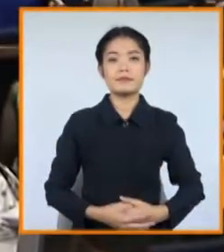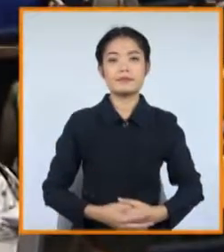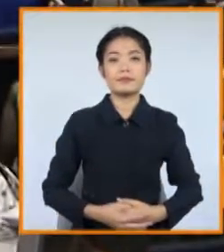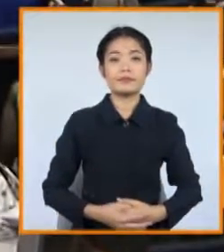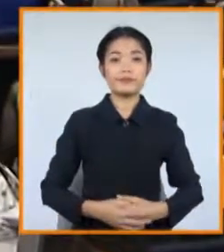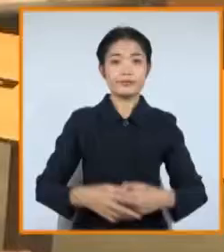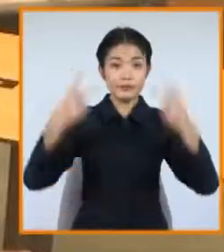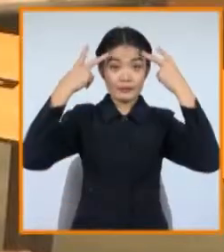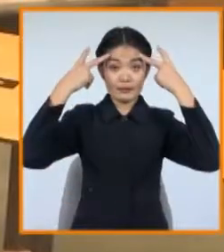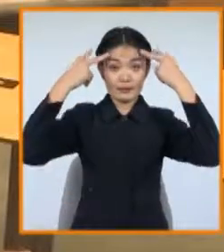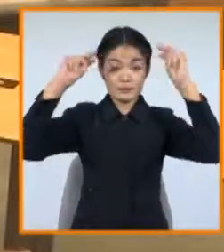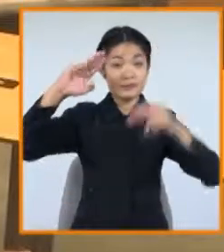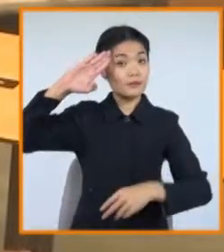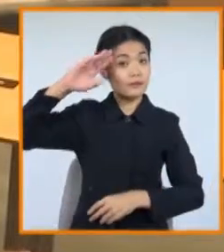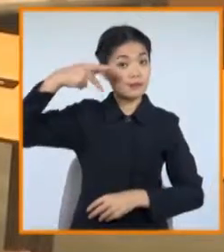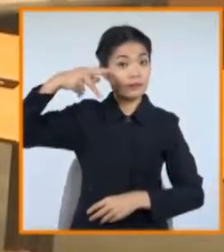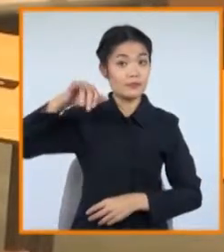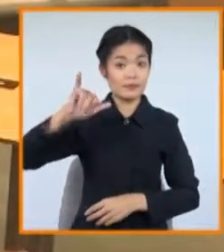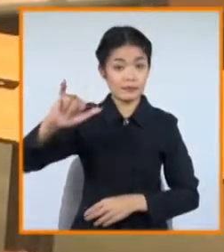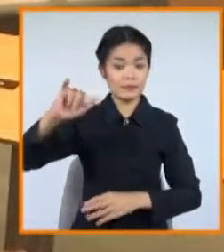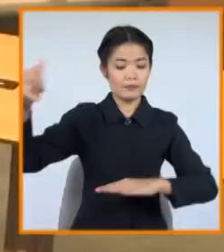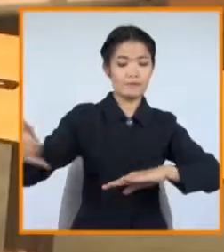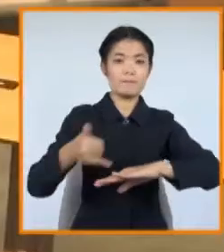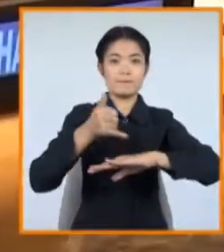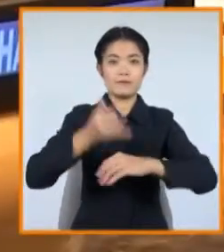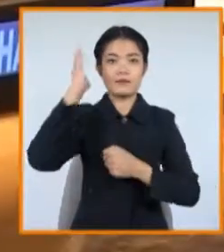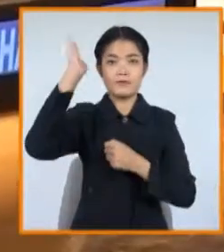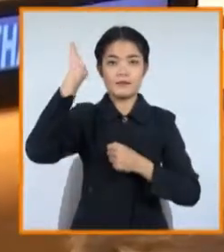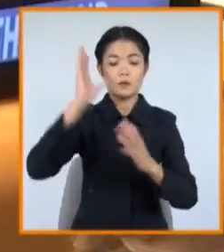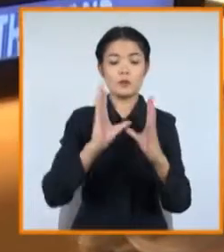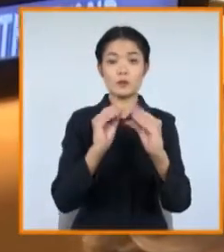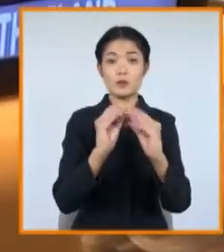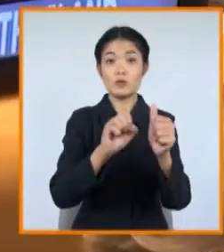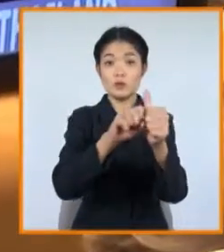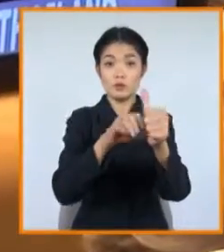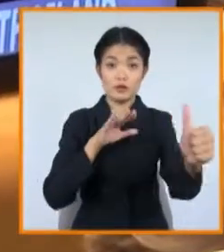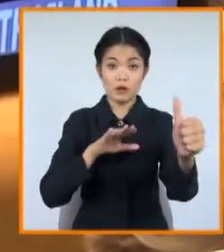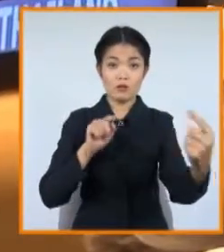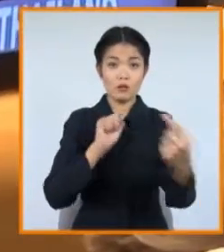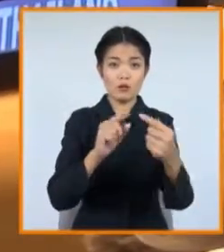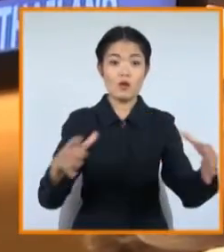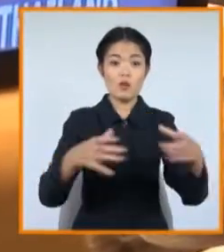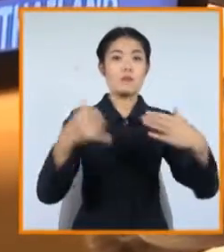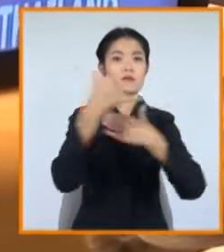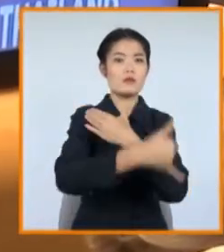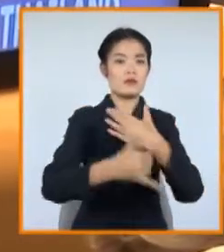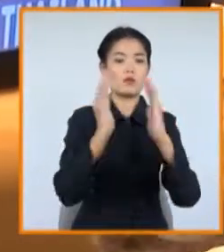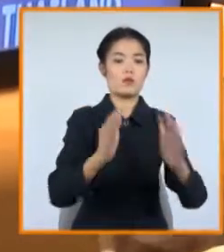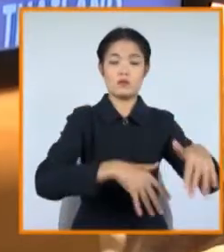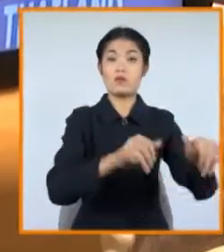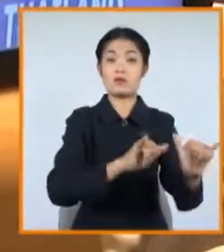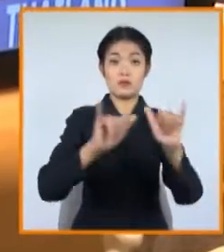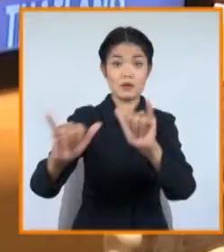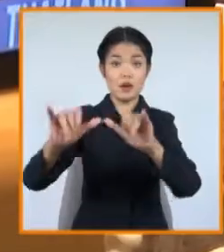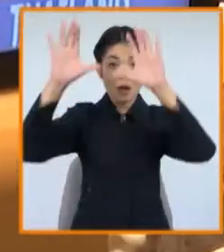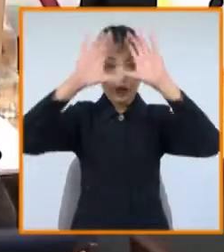พลเอกประยุทธ์จันทร์โอชานายกรัฐมนตรีขึ้นกล่าวในเวทีการประชุมสุดยอดระดับผู้นำด้านผู้ลี้ภัยที่มีนายบารักโอบามาประ